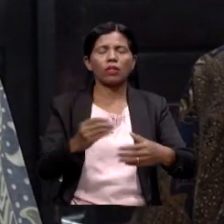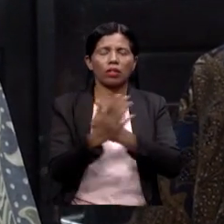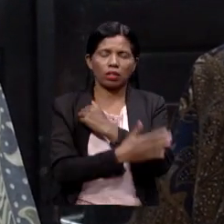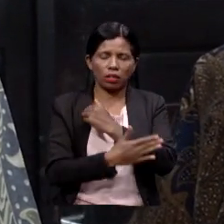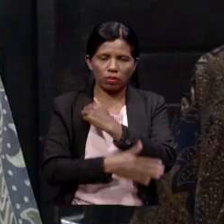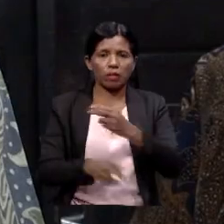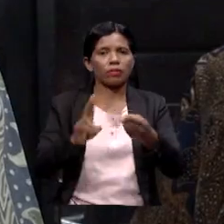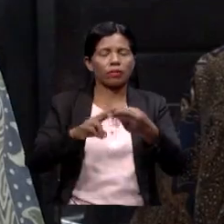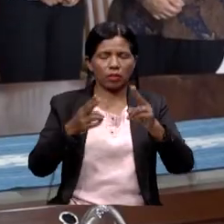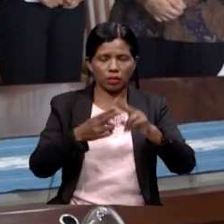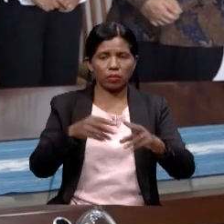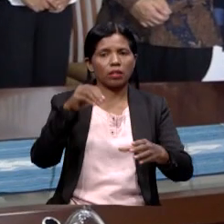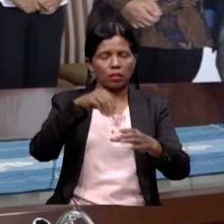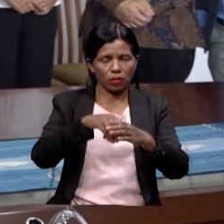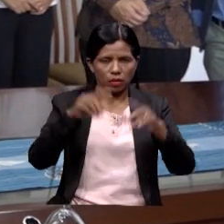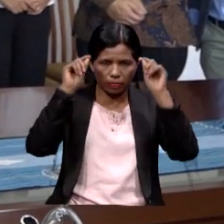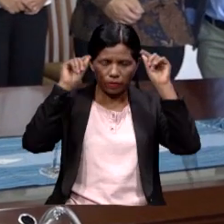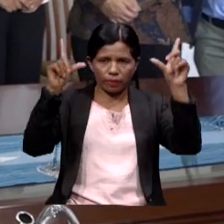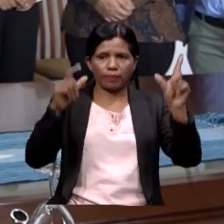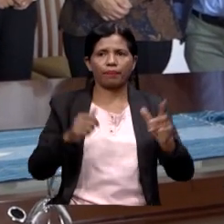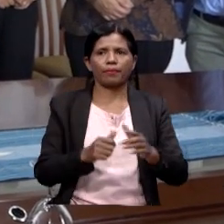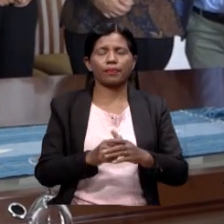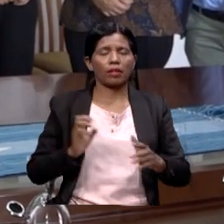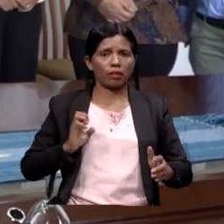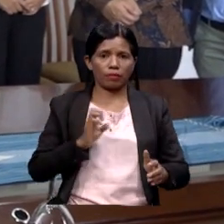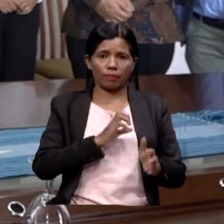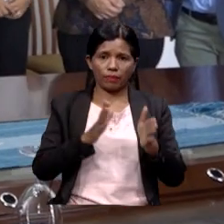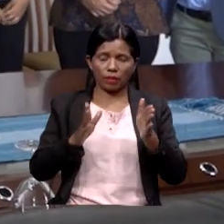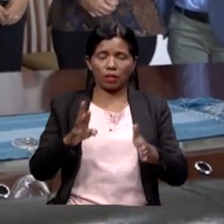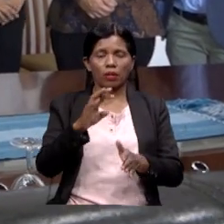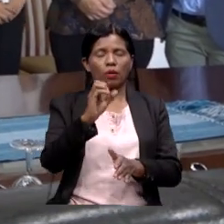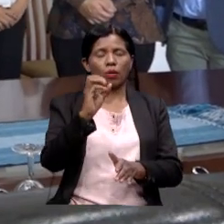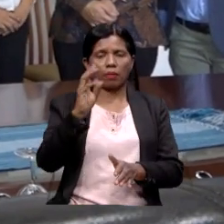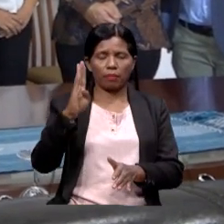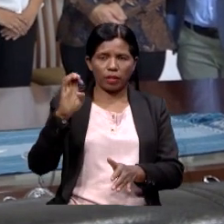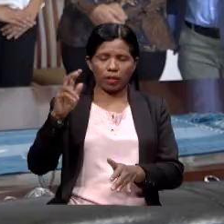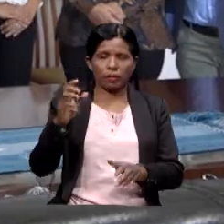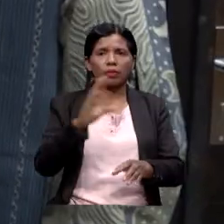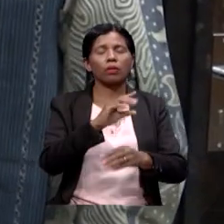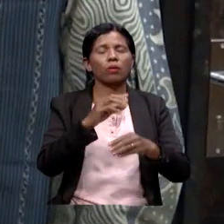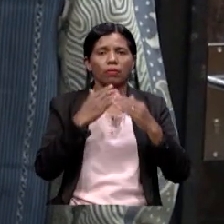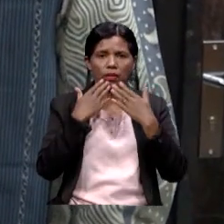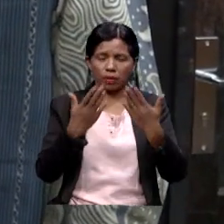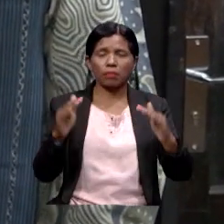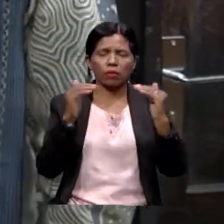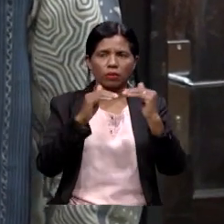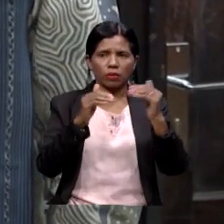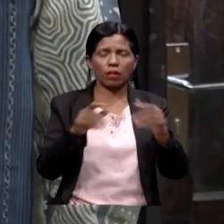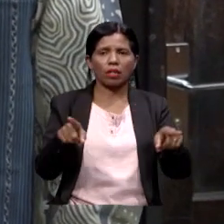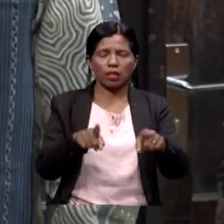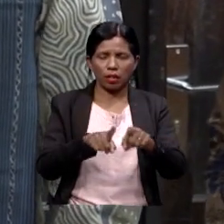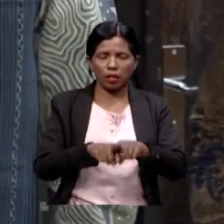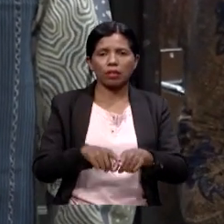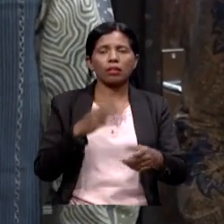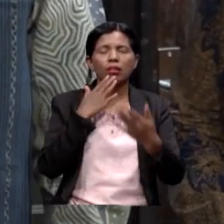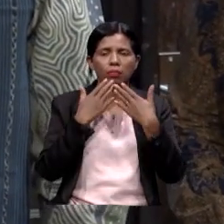termasuk dengan Timor-Leste. Ia Fatih Nesan, Embaixador Roberto Soares agradece basur mutune nudar on rabot tamba